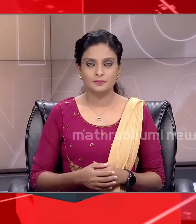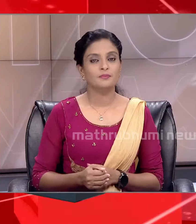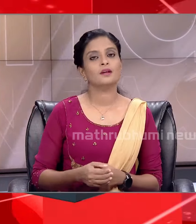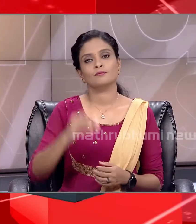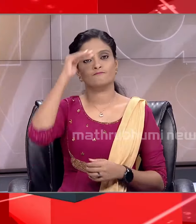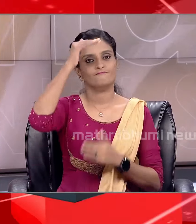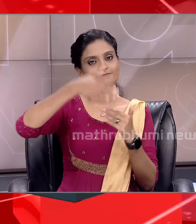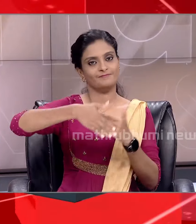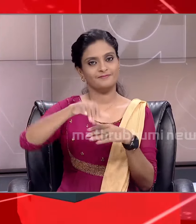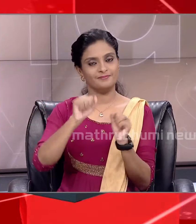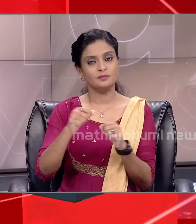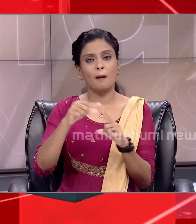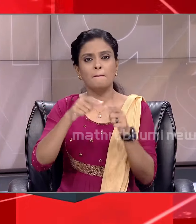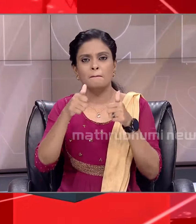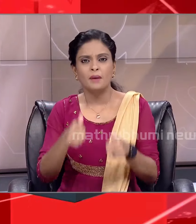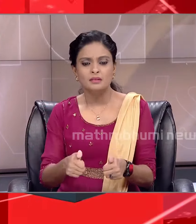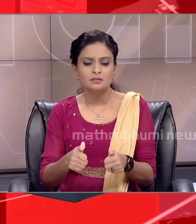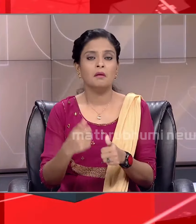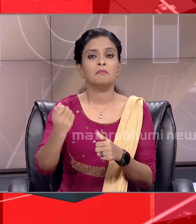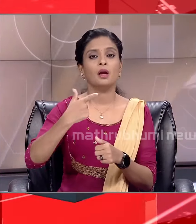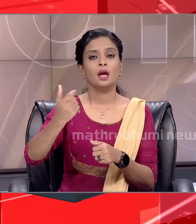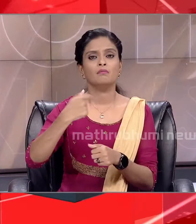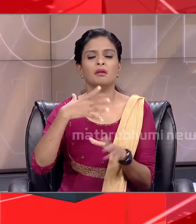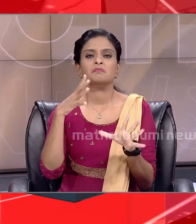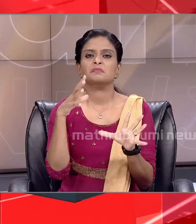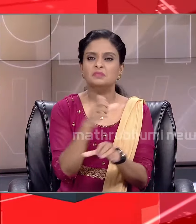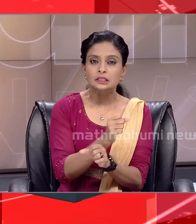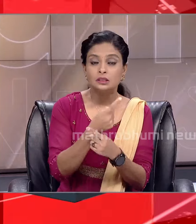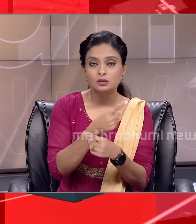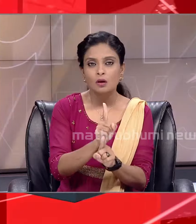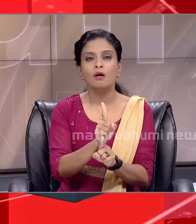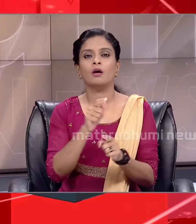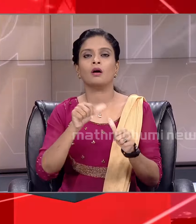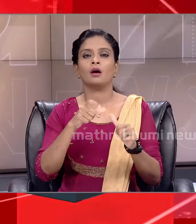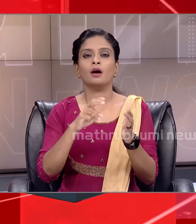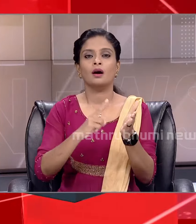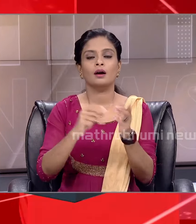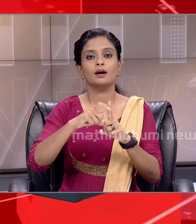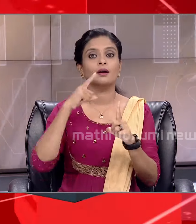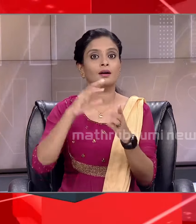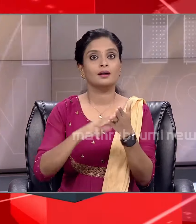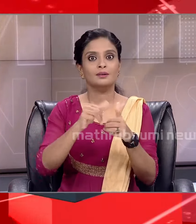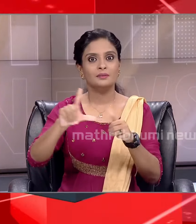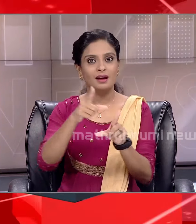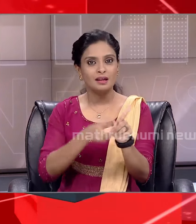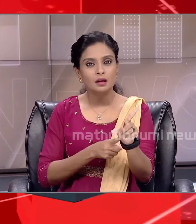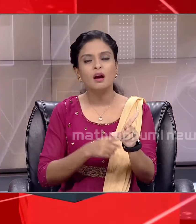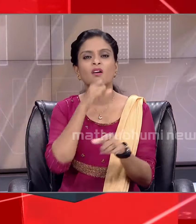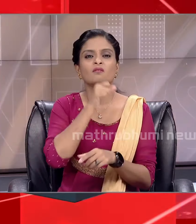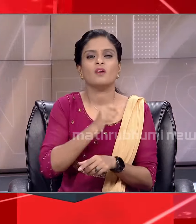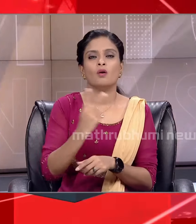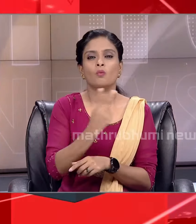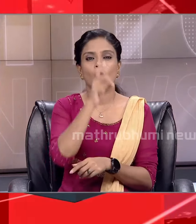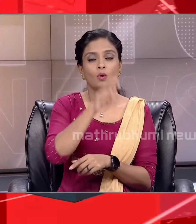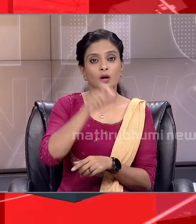തിരികെ വാർത്തകളിലേക്ക്. പെൻഷൻ മുടങ്ങിയതിനെ തുടർന്ന് അടിമാലിയിൽ വൃദ്ധദമ്പതികൾ നടത്തിവന്ന പ്രതിഷേധം അവസാനിപ്പിച്ചു. ദയാവധം